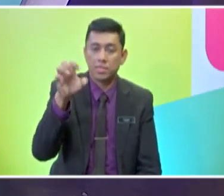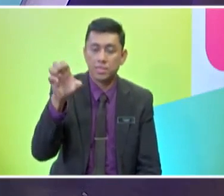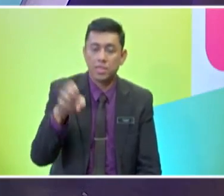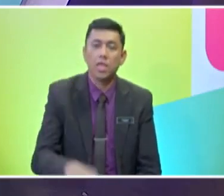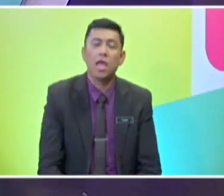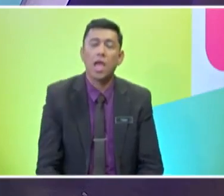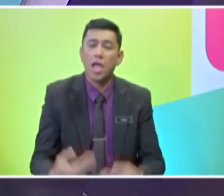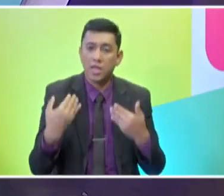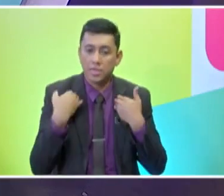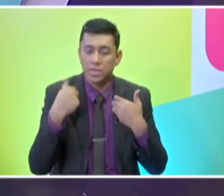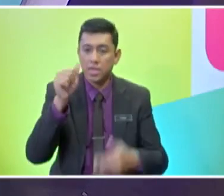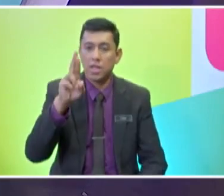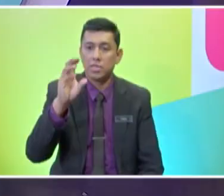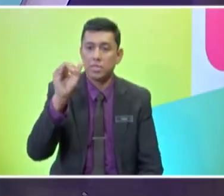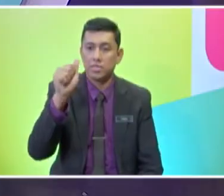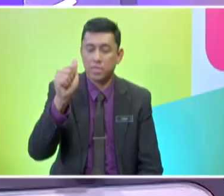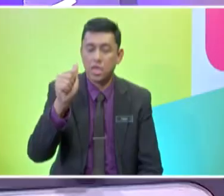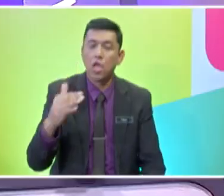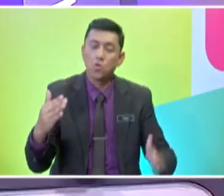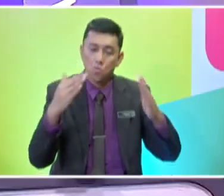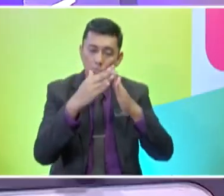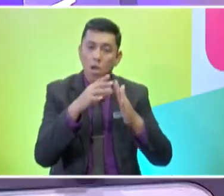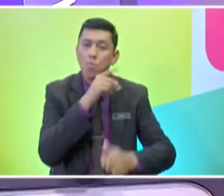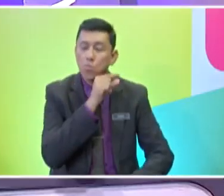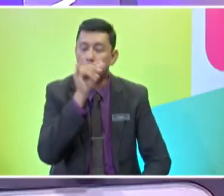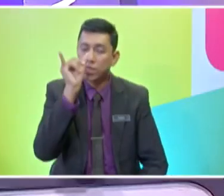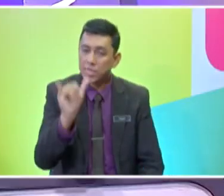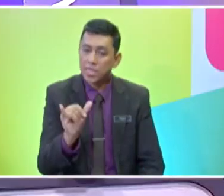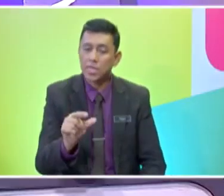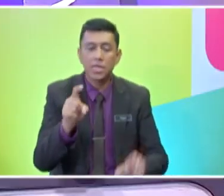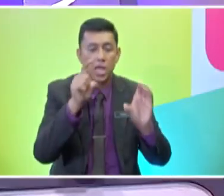kita gantung Kalau gantung nah ini namanya